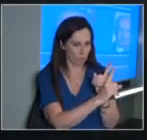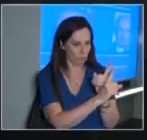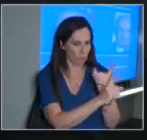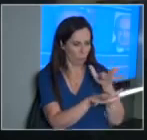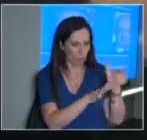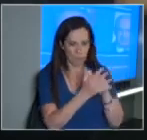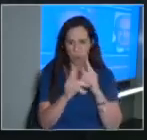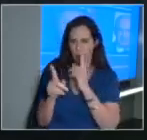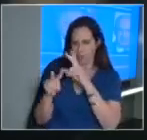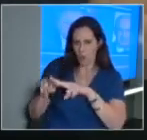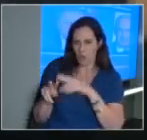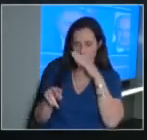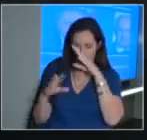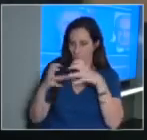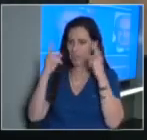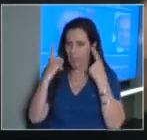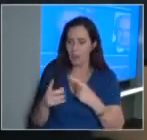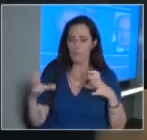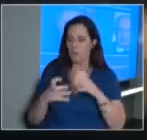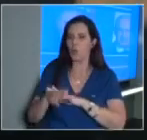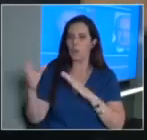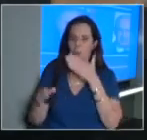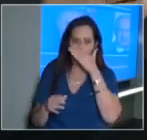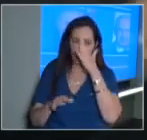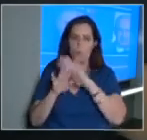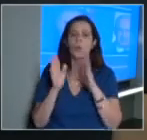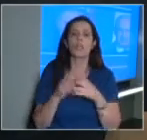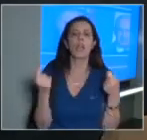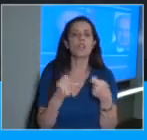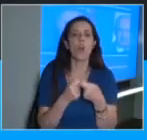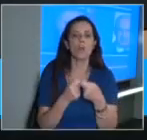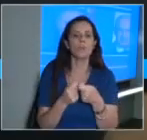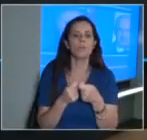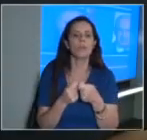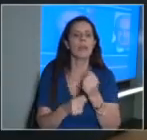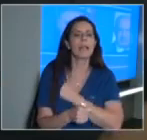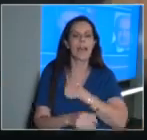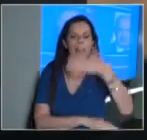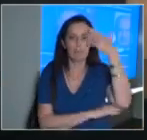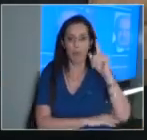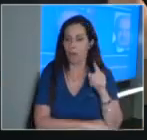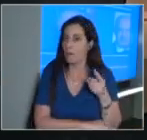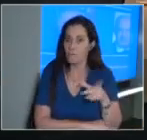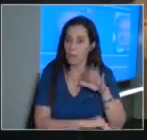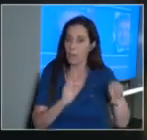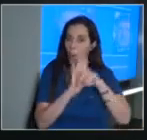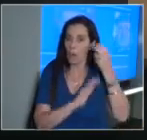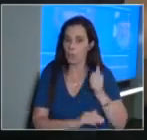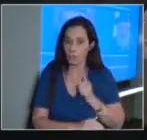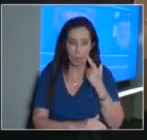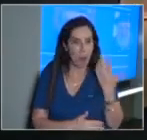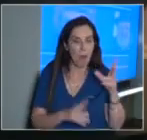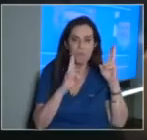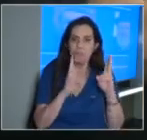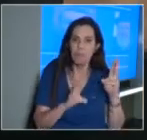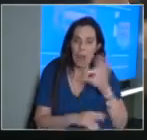כך מישור עם כל השאר, עם המפלגות החרדיות, עם איחוד מפלגות הימין, בעיקר בכל מה שקורה קשור לנושאי דת ומדינה, וכמובן גם חוק הגיוס, הוא רואה שאין